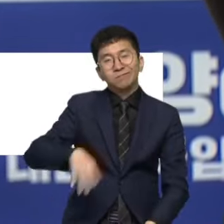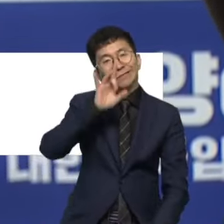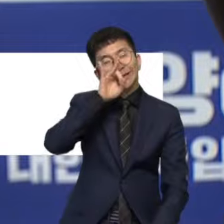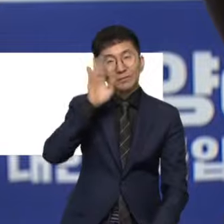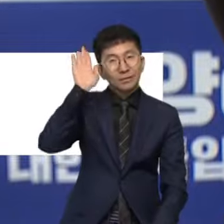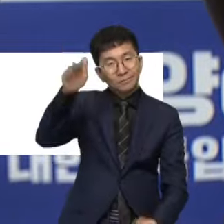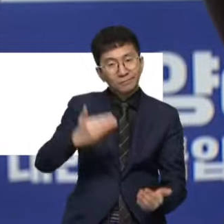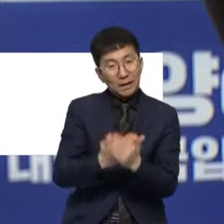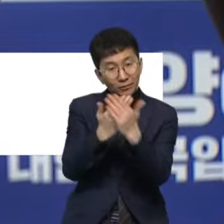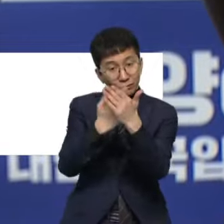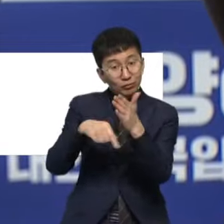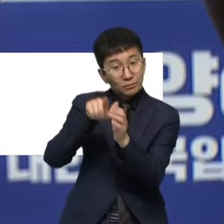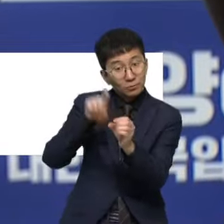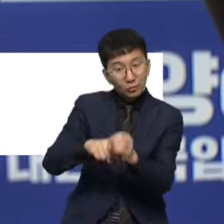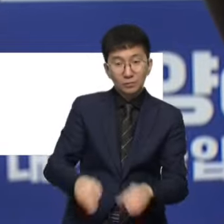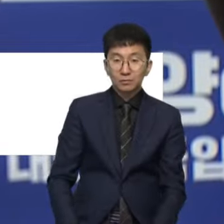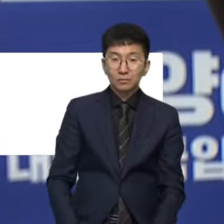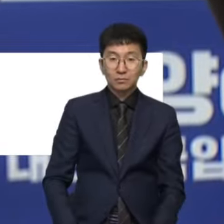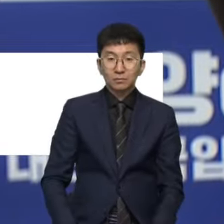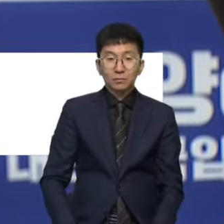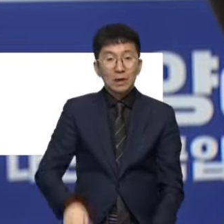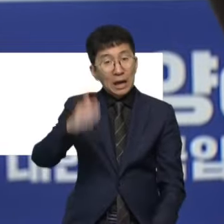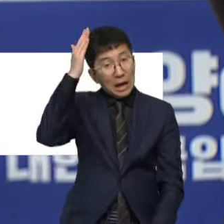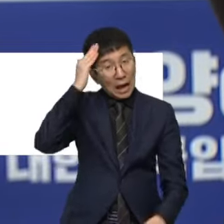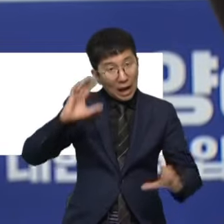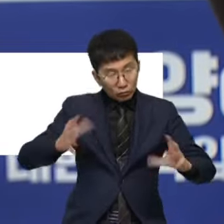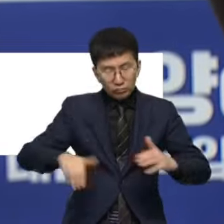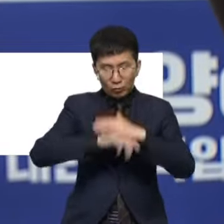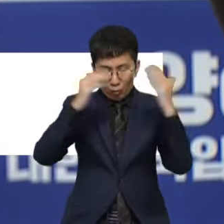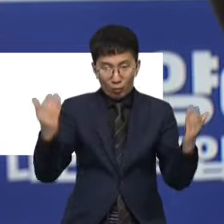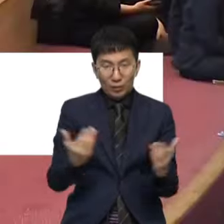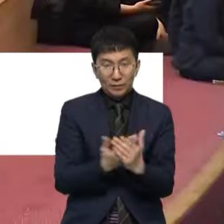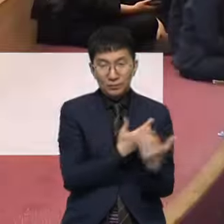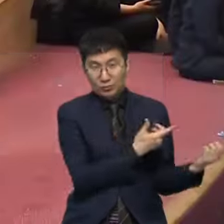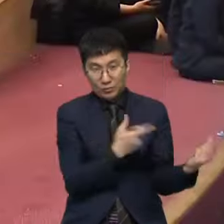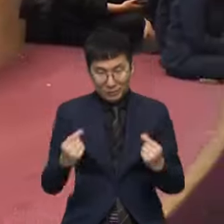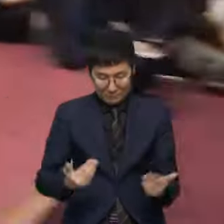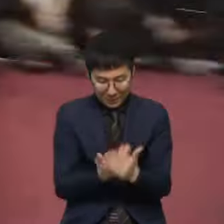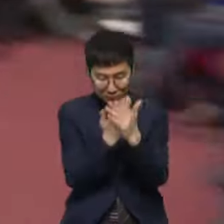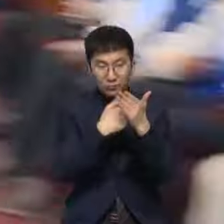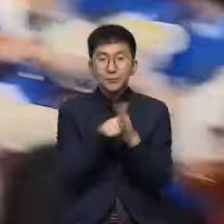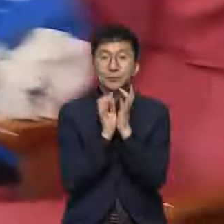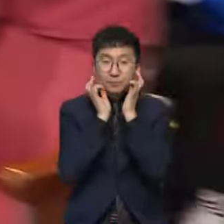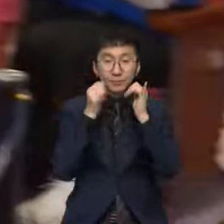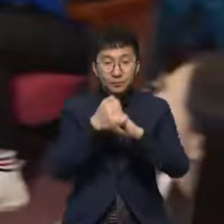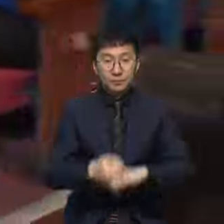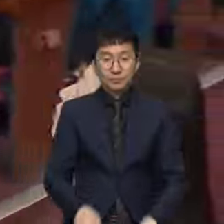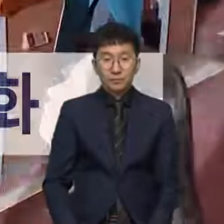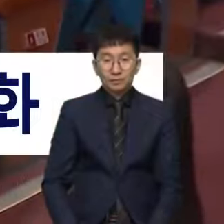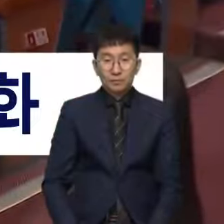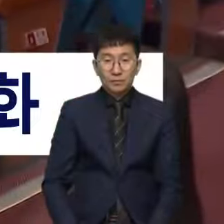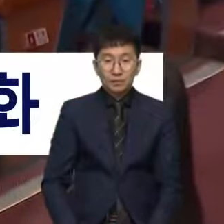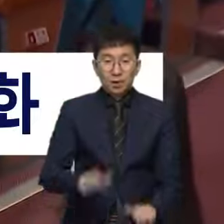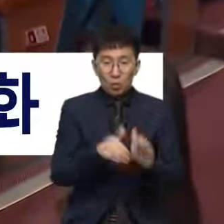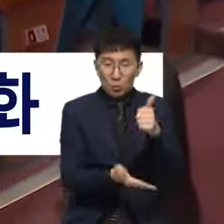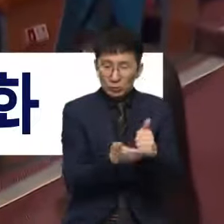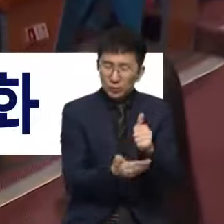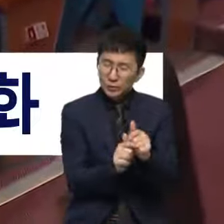나아갈 수 있도록 또 우리 지역사회가 더 발전할 수 있도록 사당화 논란과 공천 잡음에도 친명계